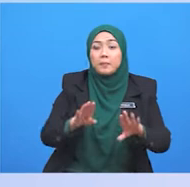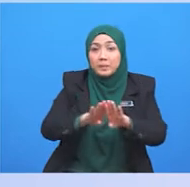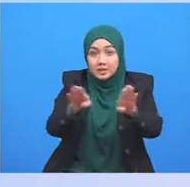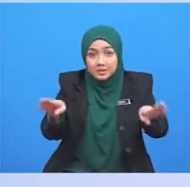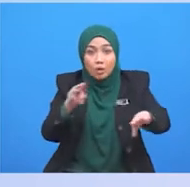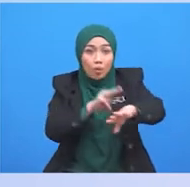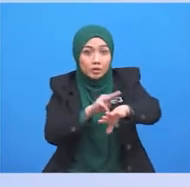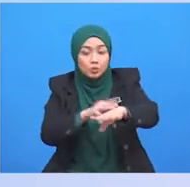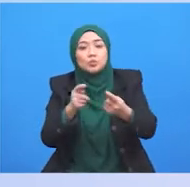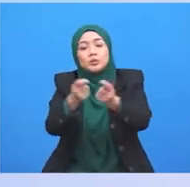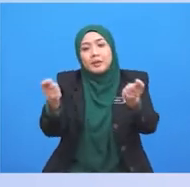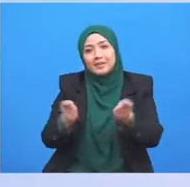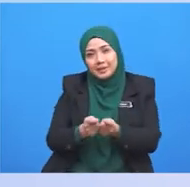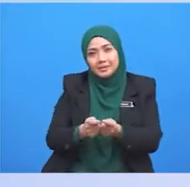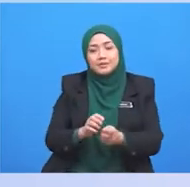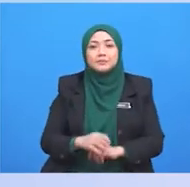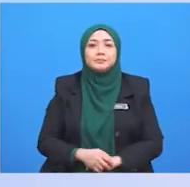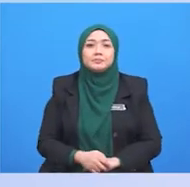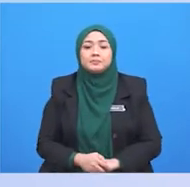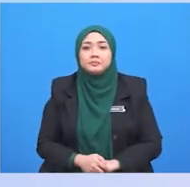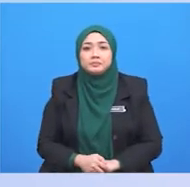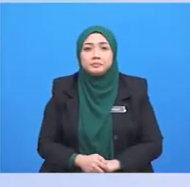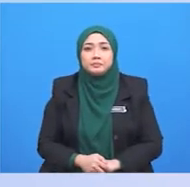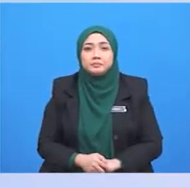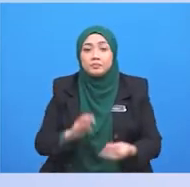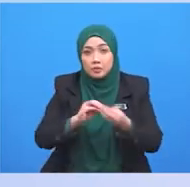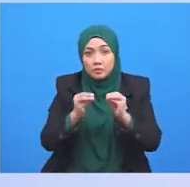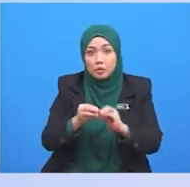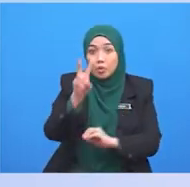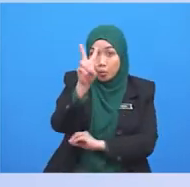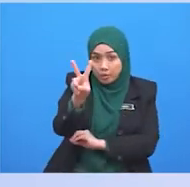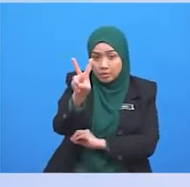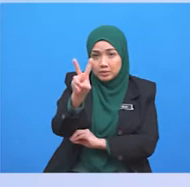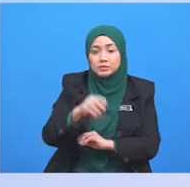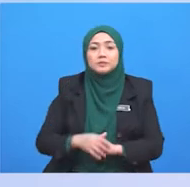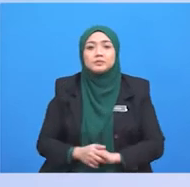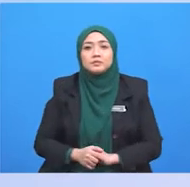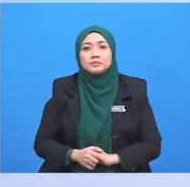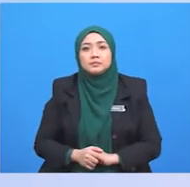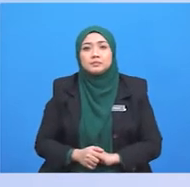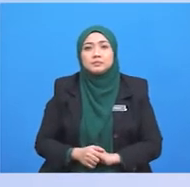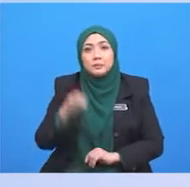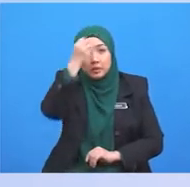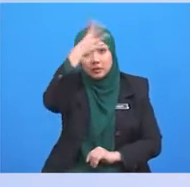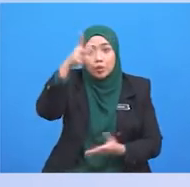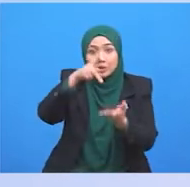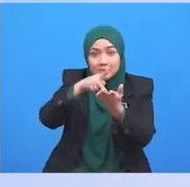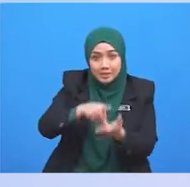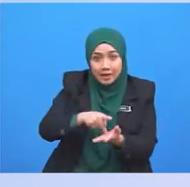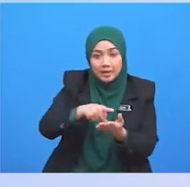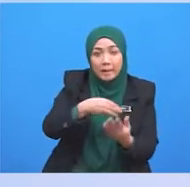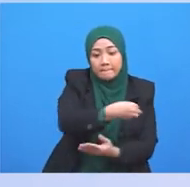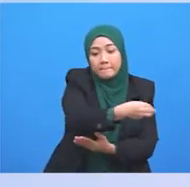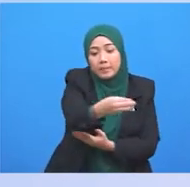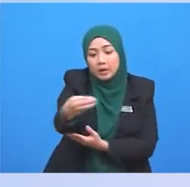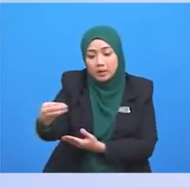perbezaan waktu tempat. Mari kita lihat pula soalan kedua, iaitu nyatakan kesan